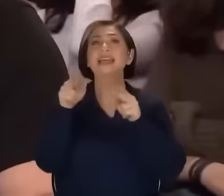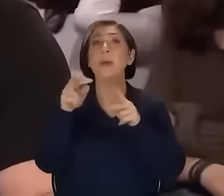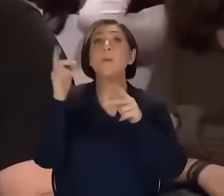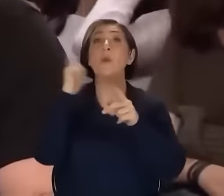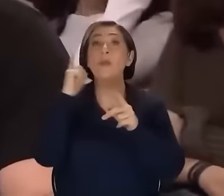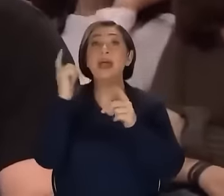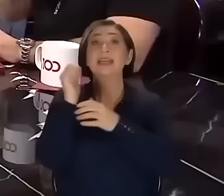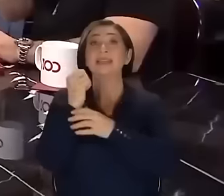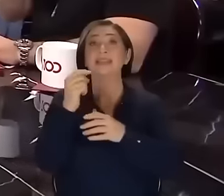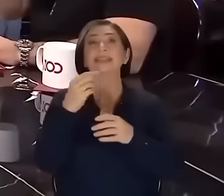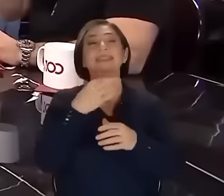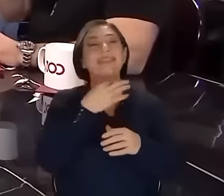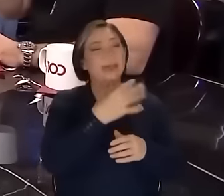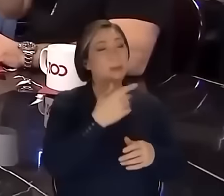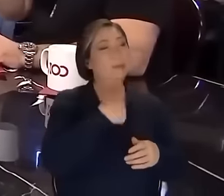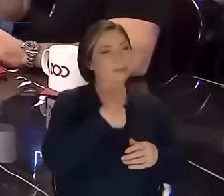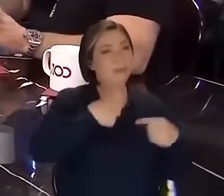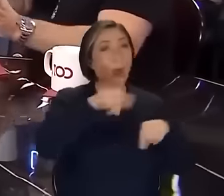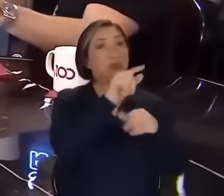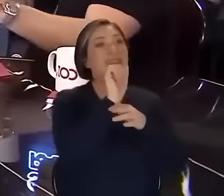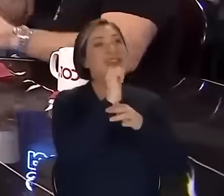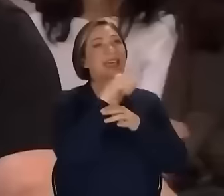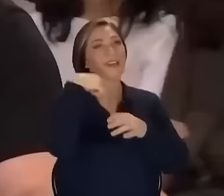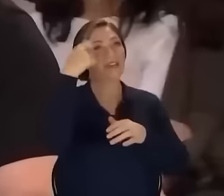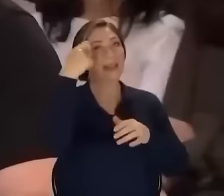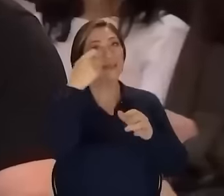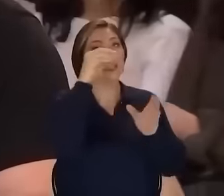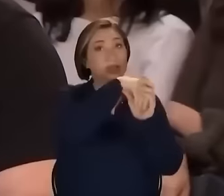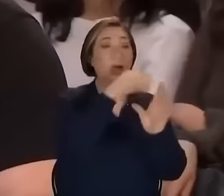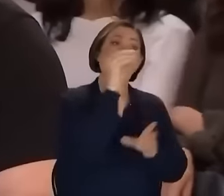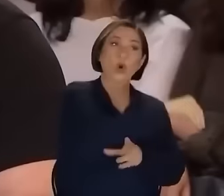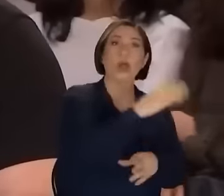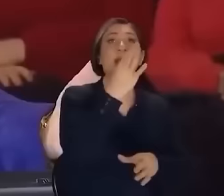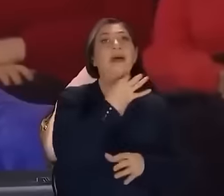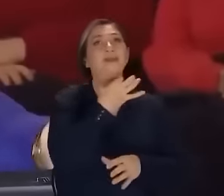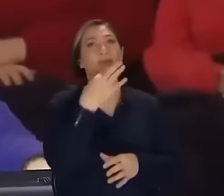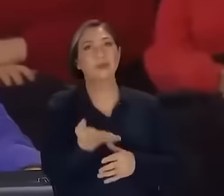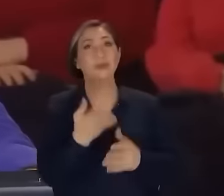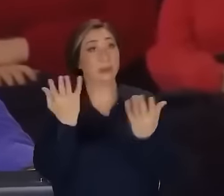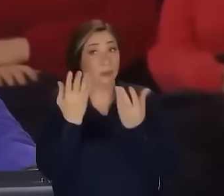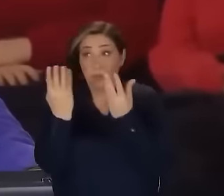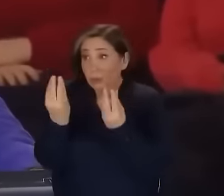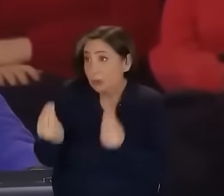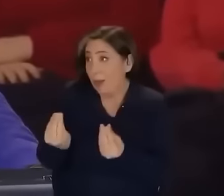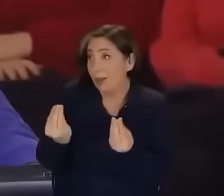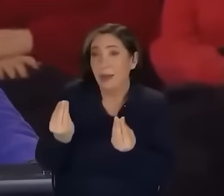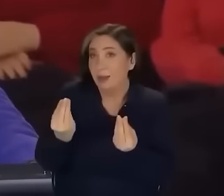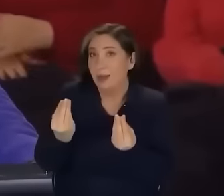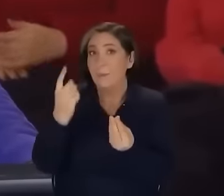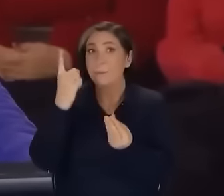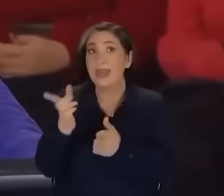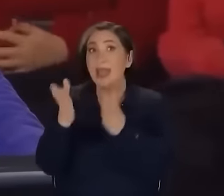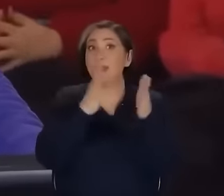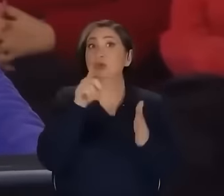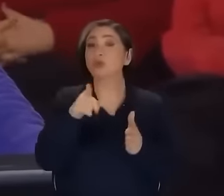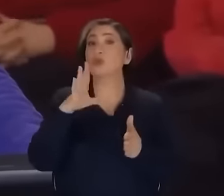işlerle beraber... Valla bizi de sağ olsun seyirci o evet. Sanat şeyine taşıdı. Ne güzel. Allah razı olsun. Ay ne güzel. Yani bir yandan